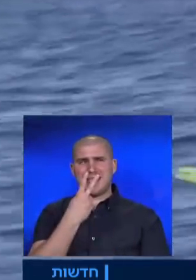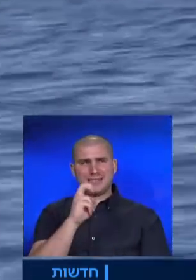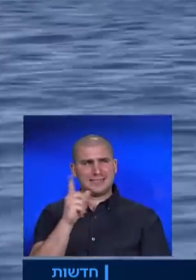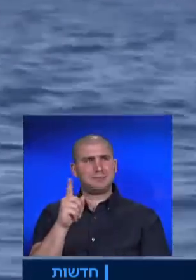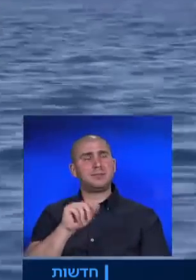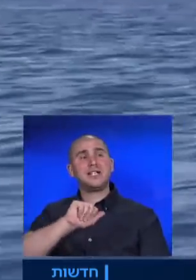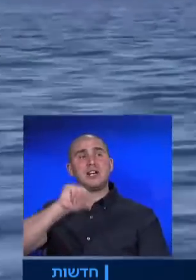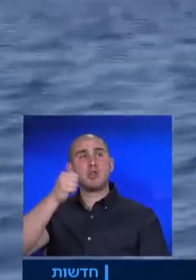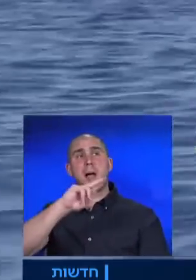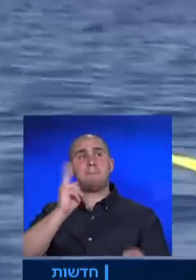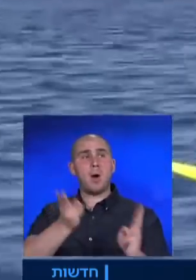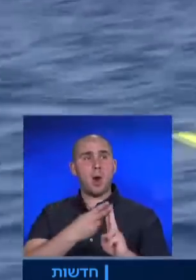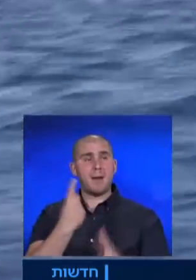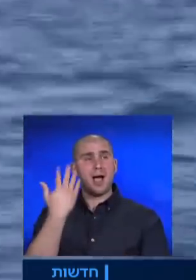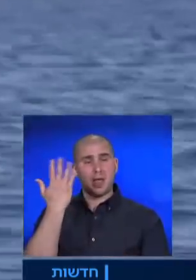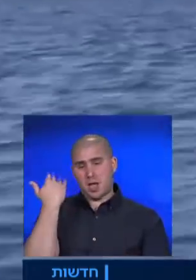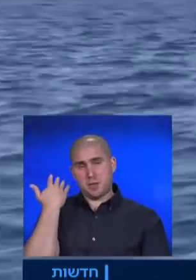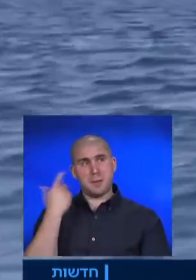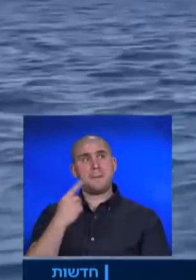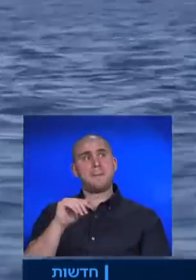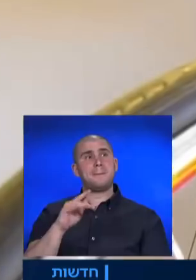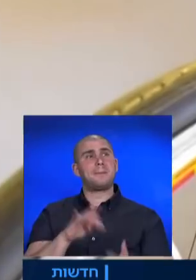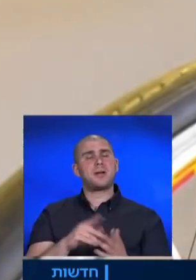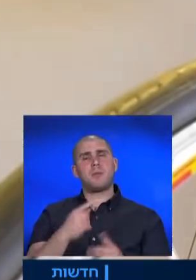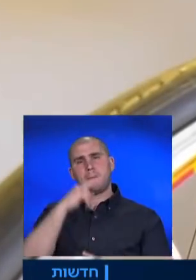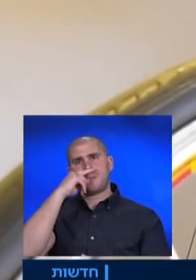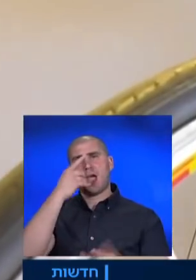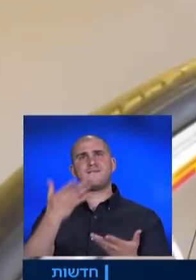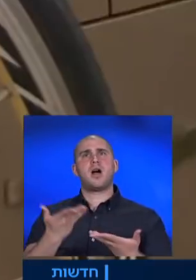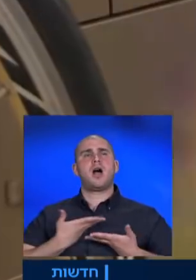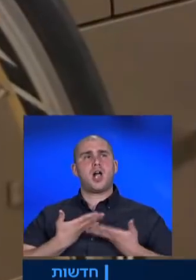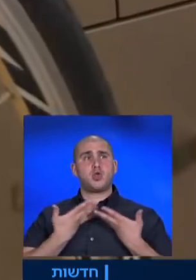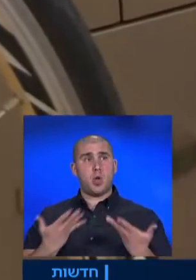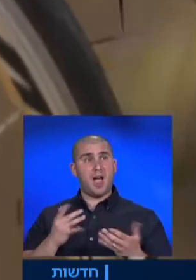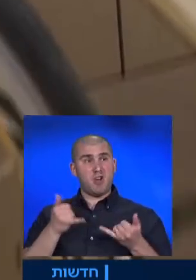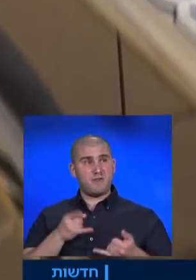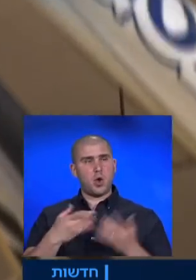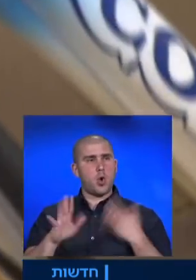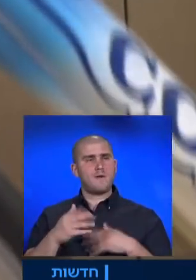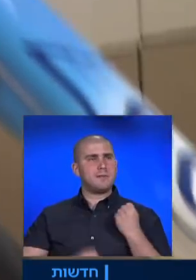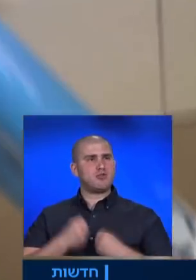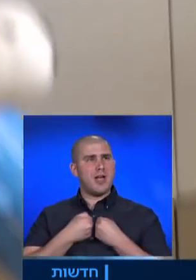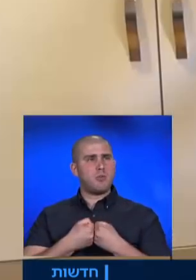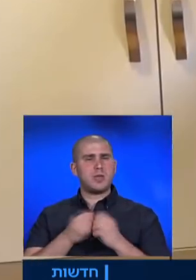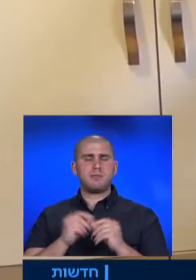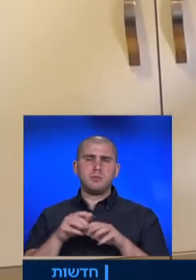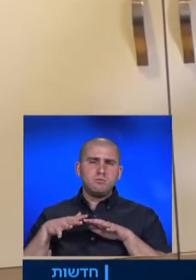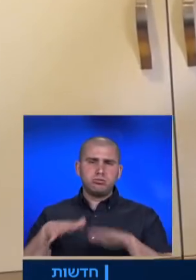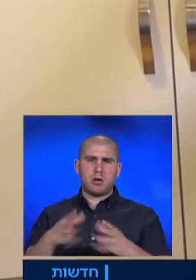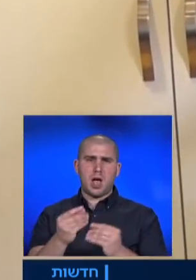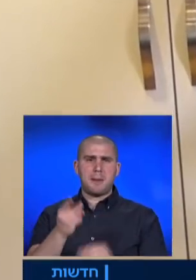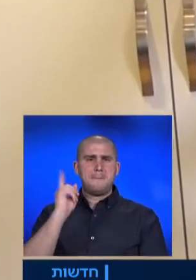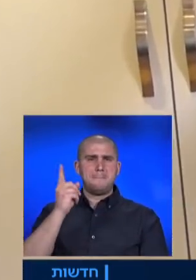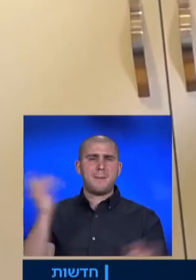בעולם, הייתה עד לא מזמן מקור עצום לגאווה. אך כעת היא בעיקר מתקשה להתמודד מול גל החור שמאיים להטביע את שמה